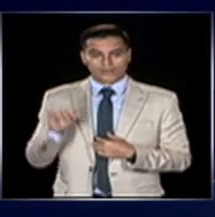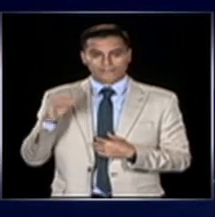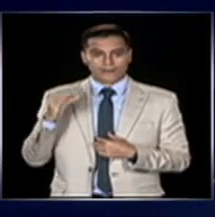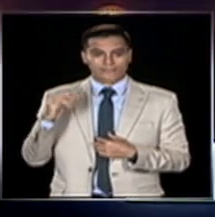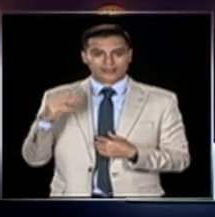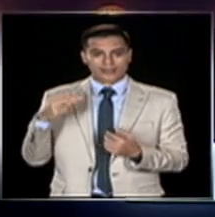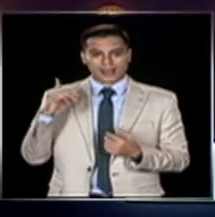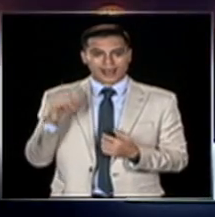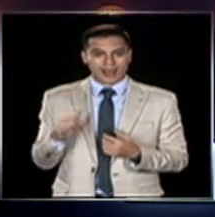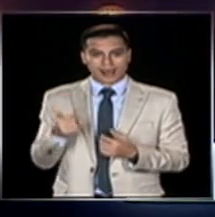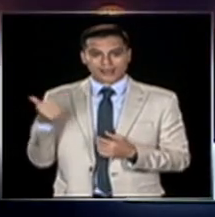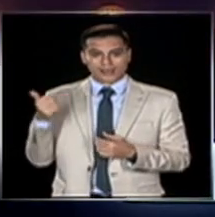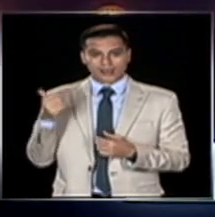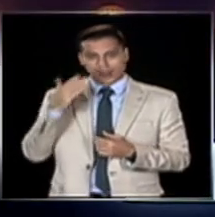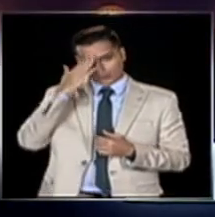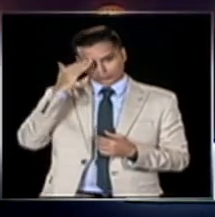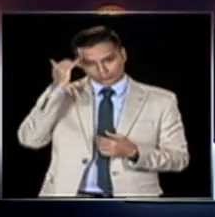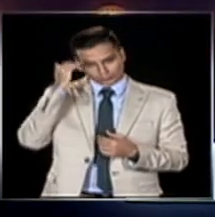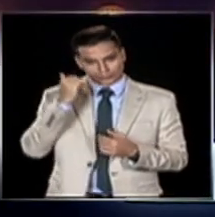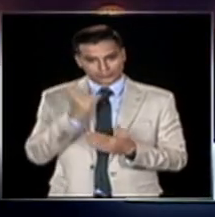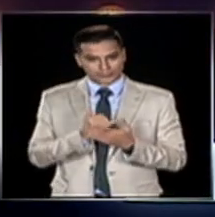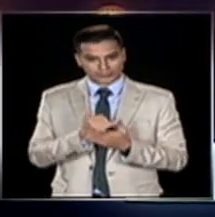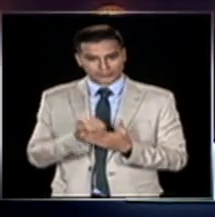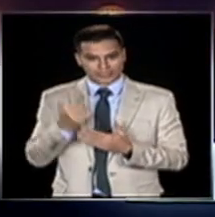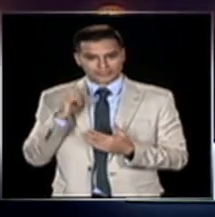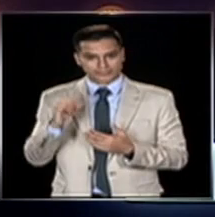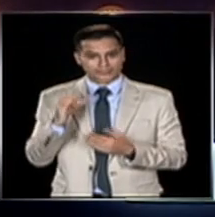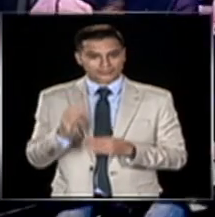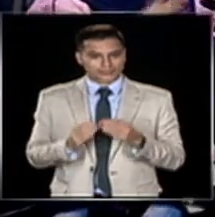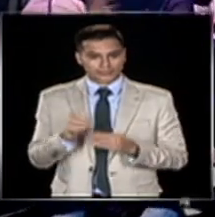محمد علي من ستيم أسيوط 50 نقطة،